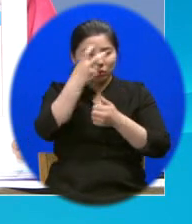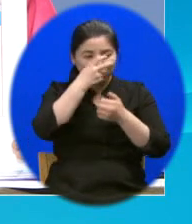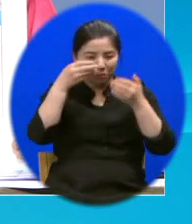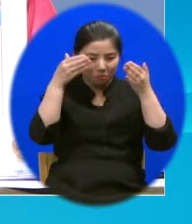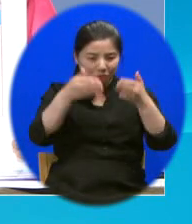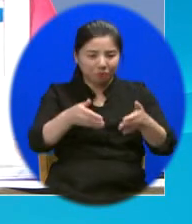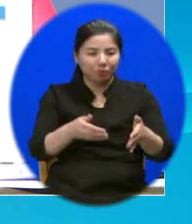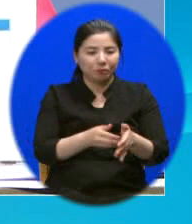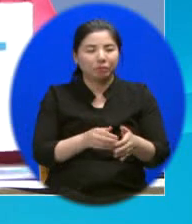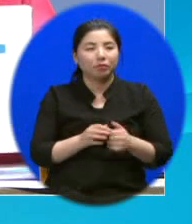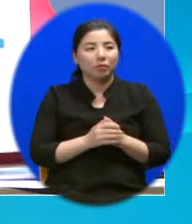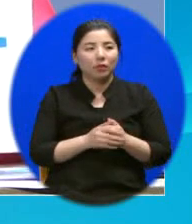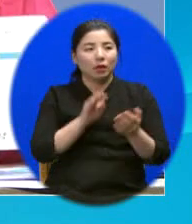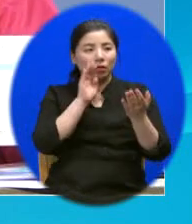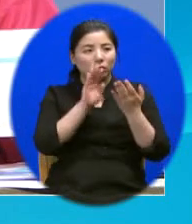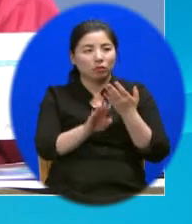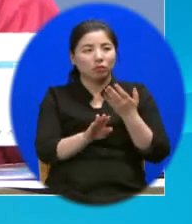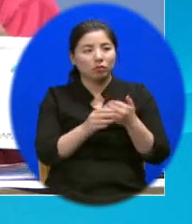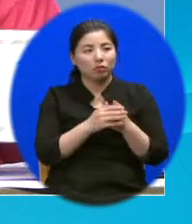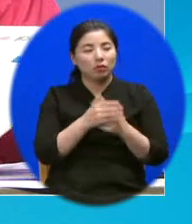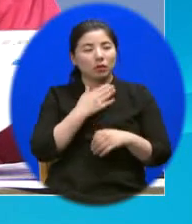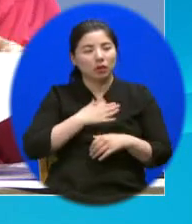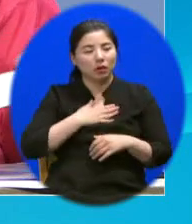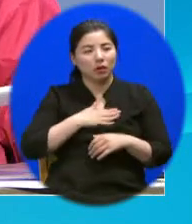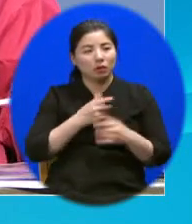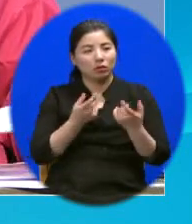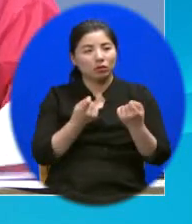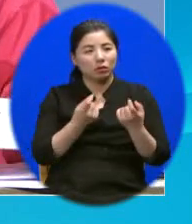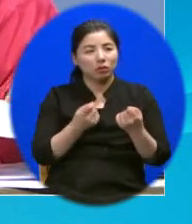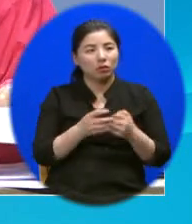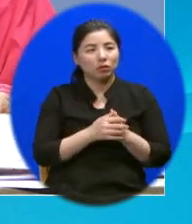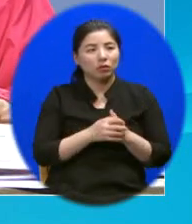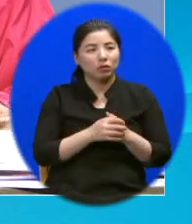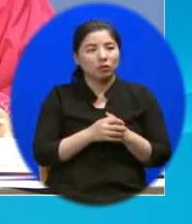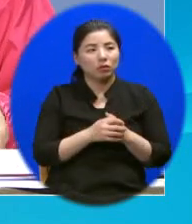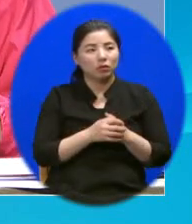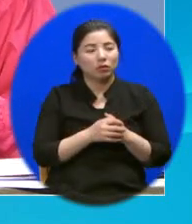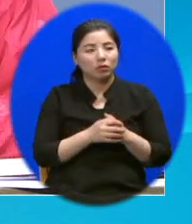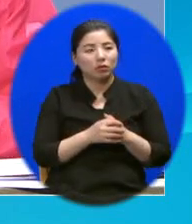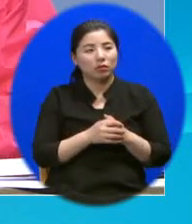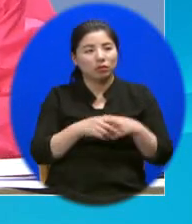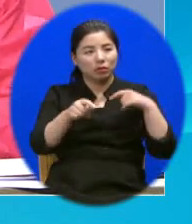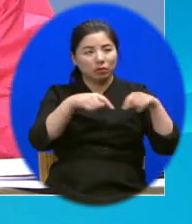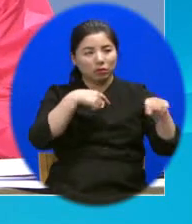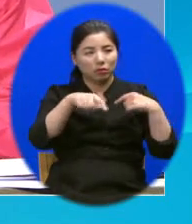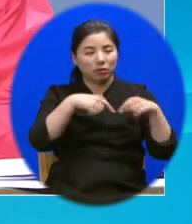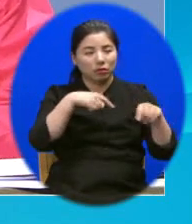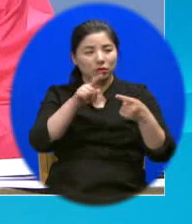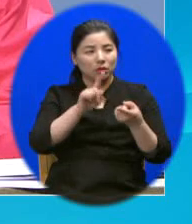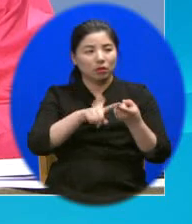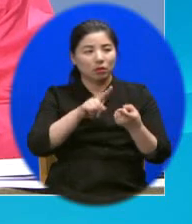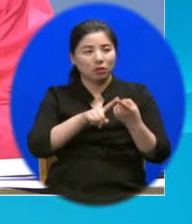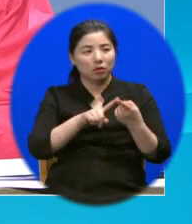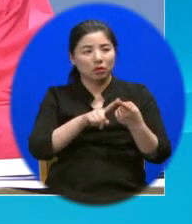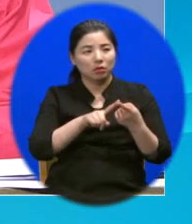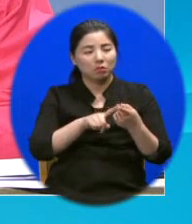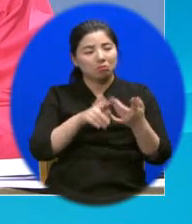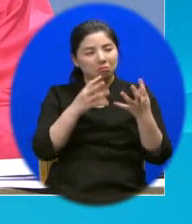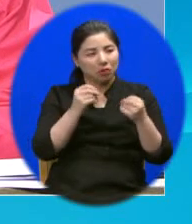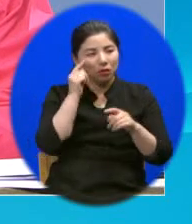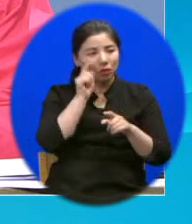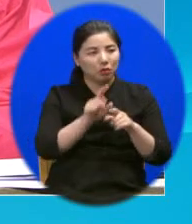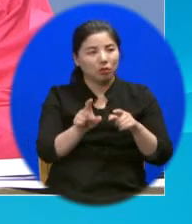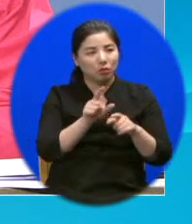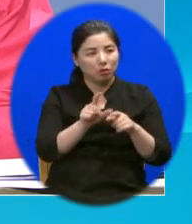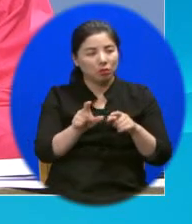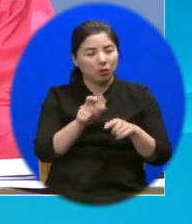했습니다 어 이후에 뭐 잘 아시다시피 음 정치라고 하는 부분에 대해서 많은 고민을